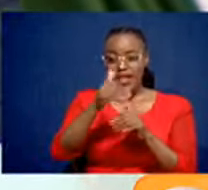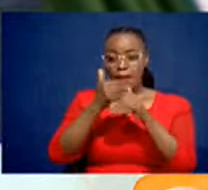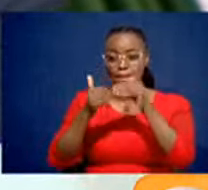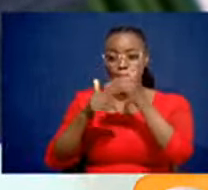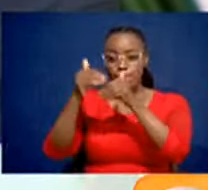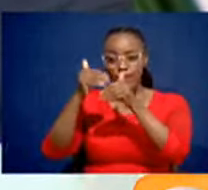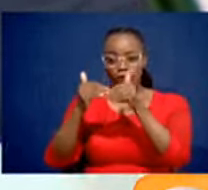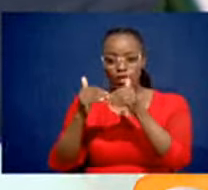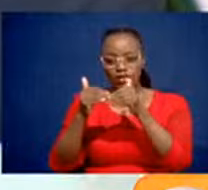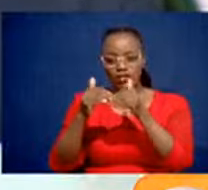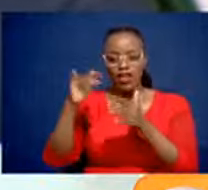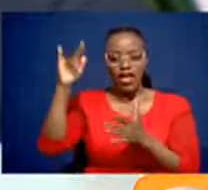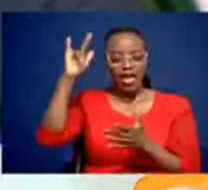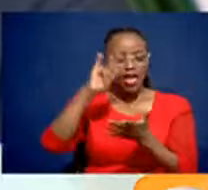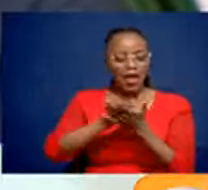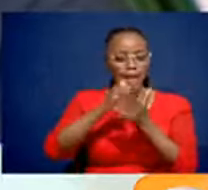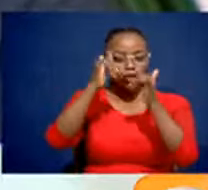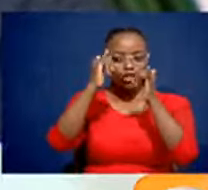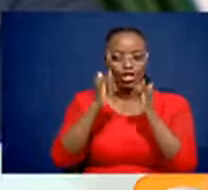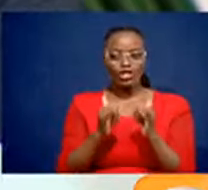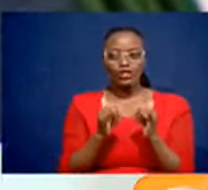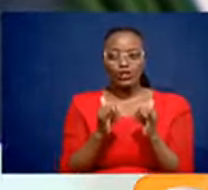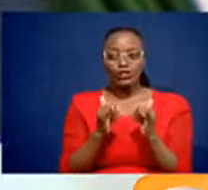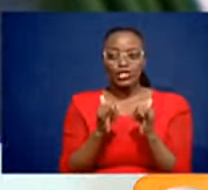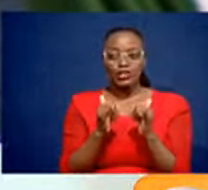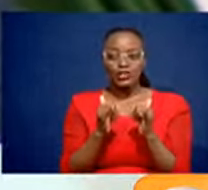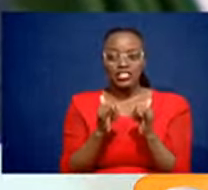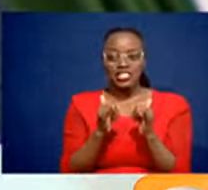tumejenga pale airport mpya.